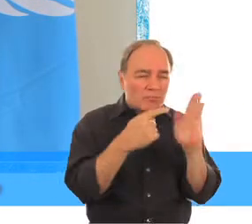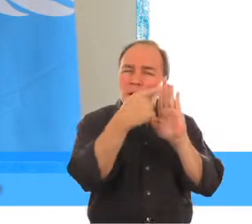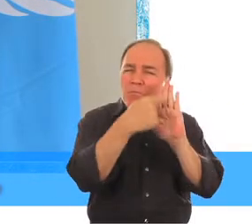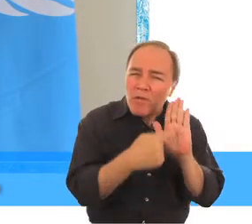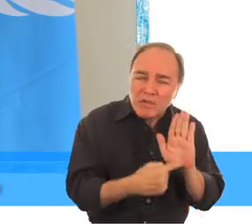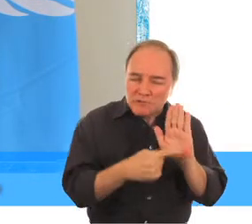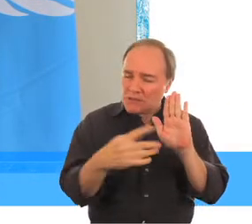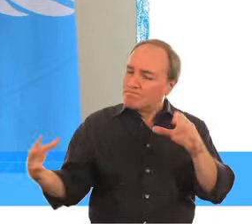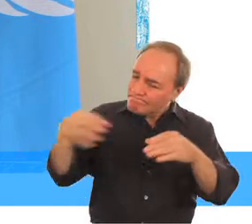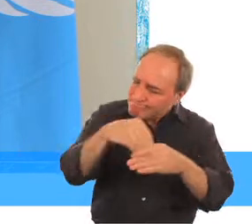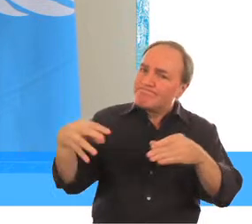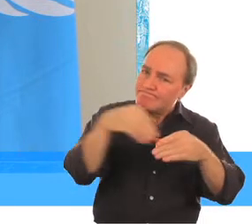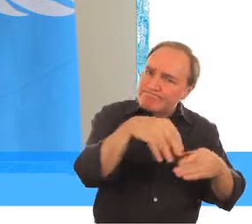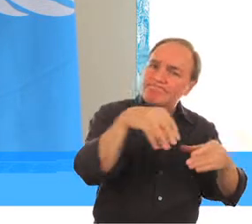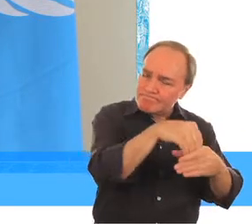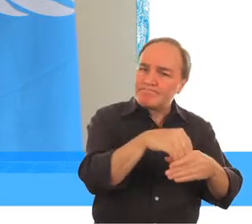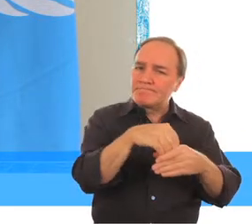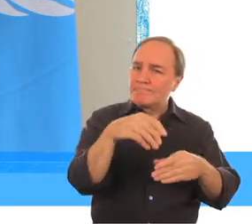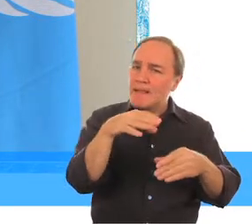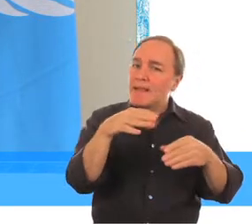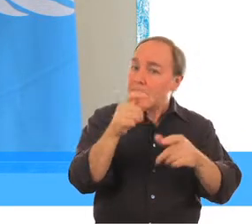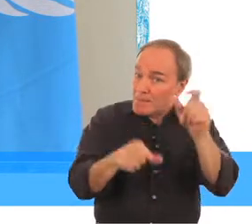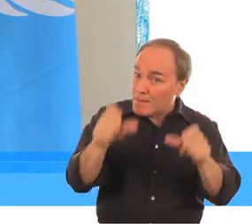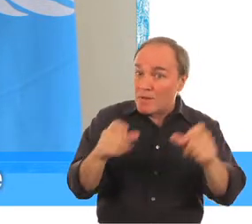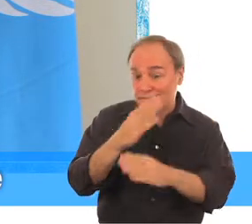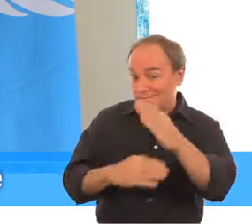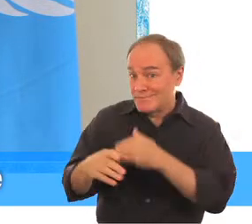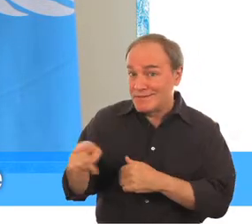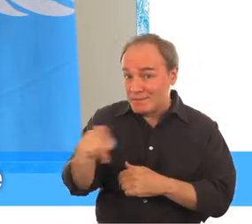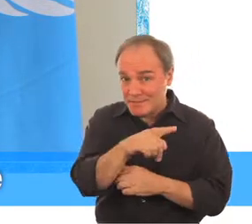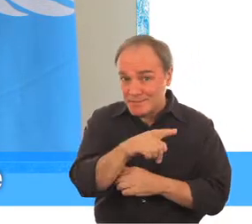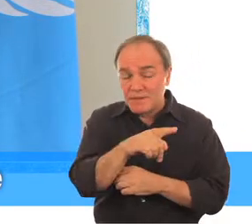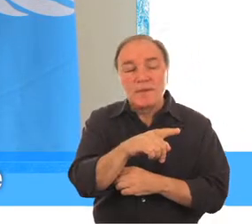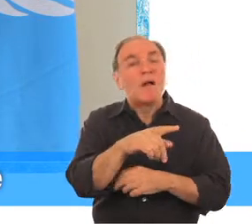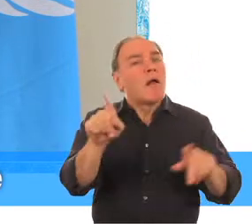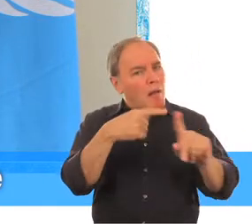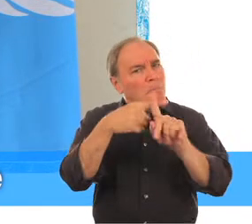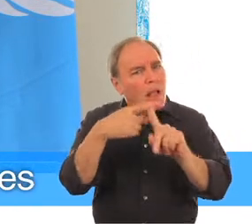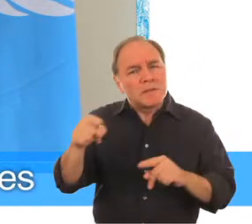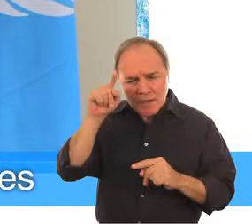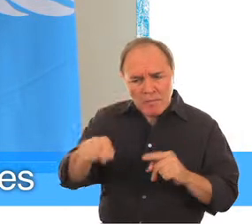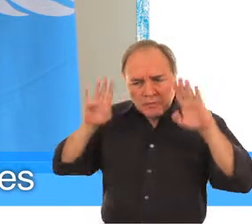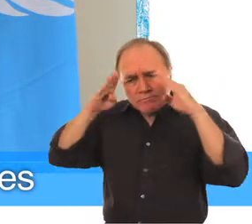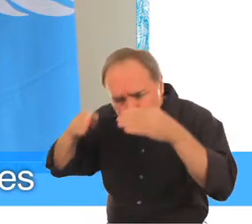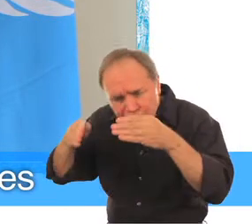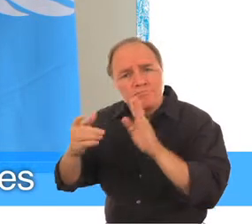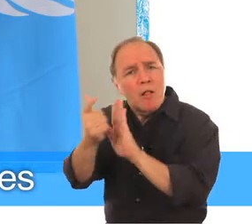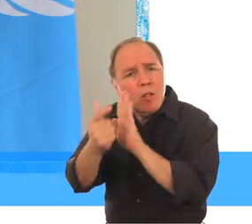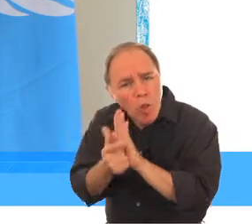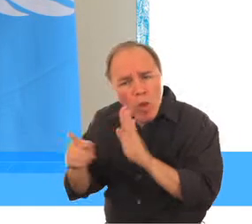nos programmes, tant dans le cadre du développement que de l'aide humanitaire. Mais prenons garde, l'intégration ne remplace pas le besoin des politiques et des